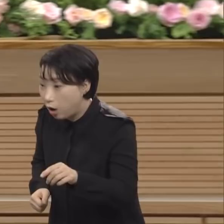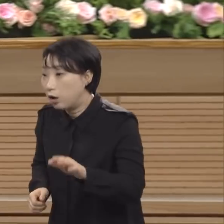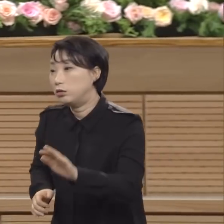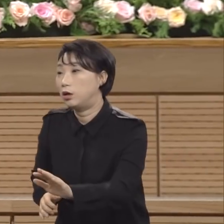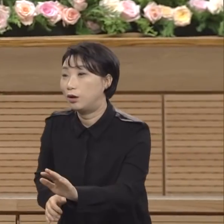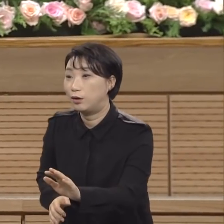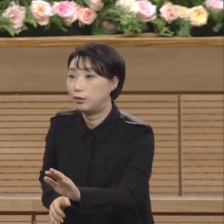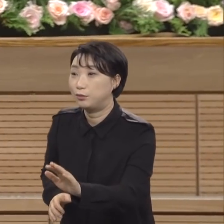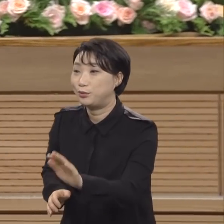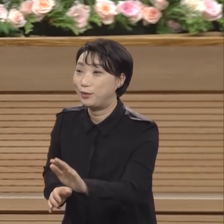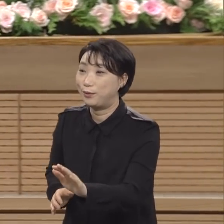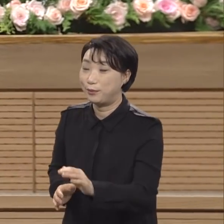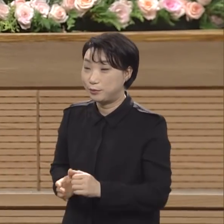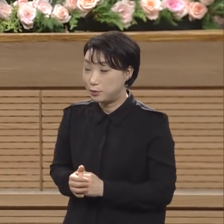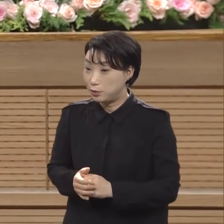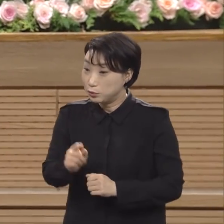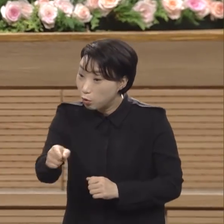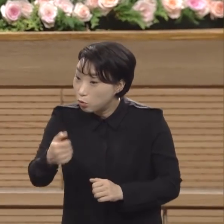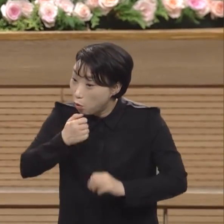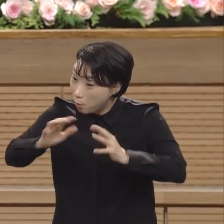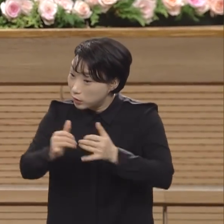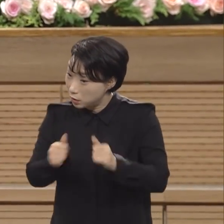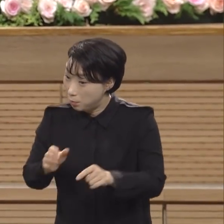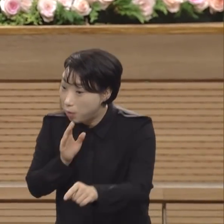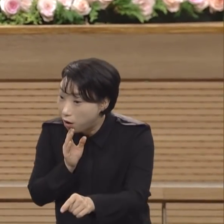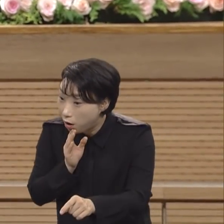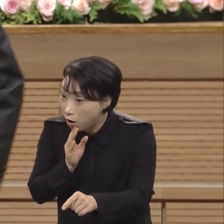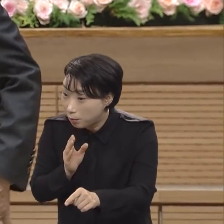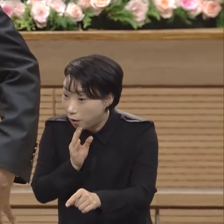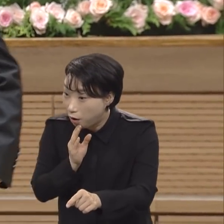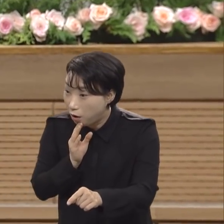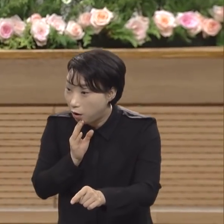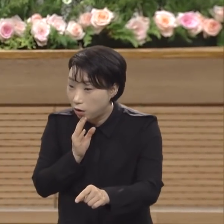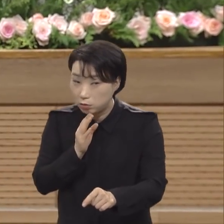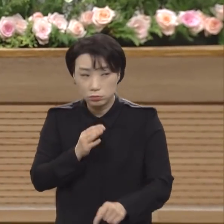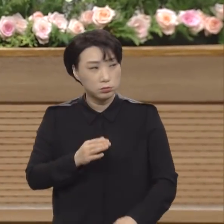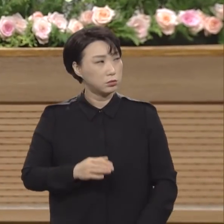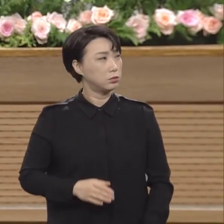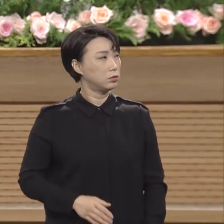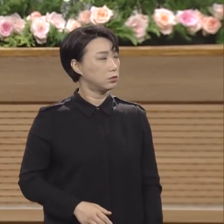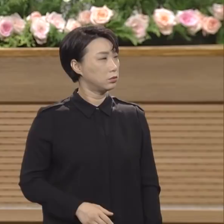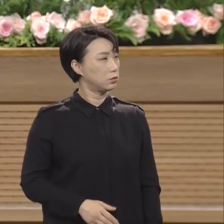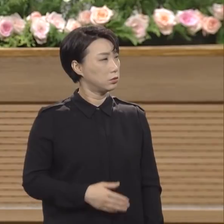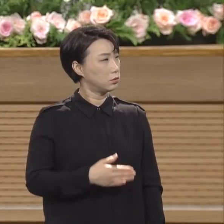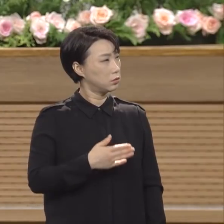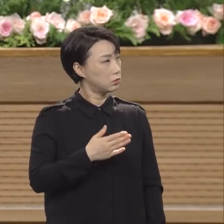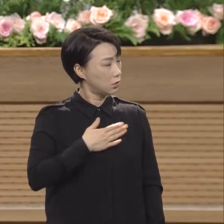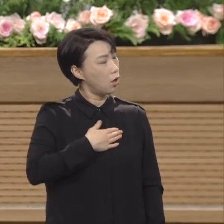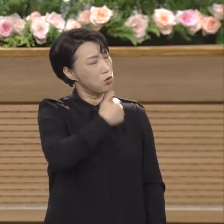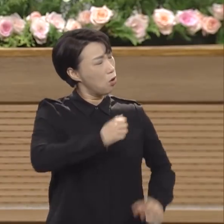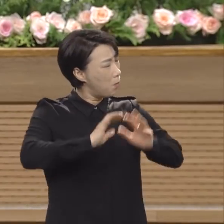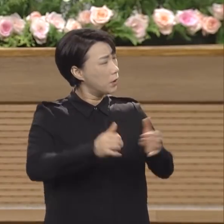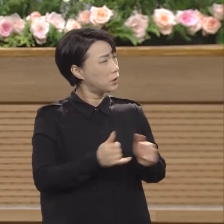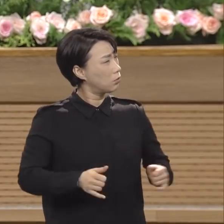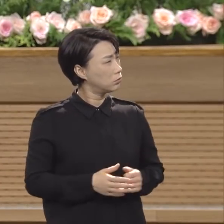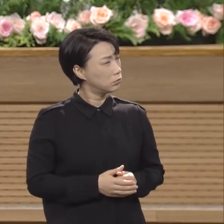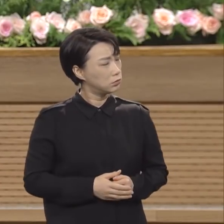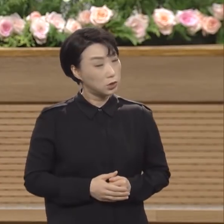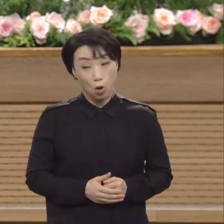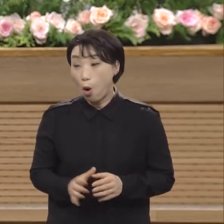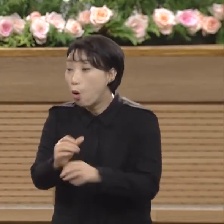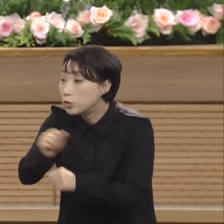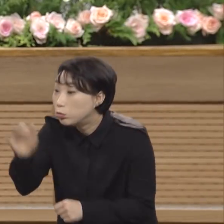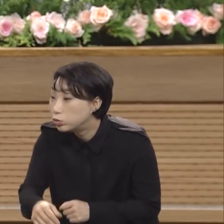야 너 노마 사람 맞냐? 네 노마 사람이다. 언제부터 노마